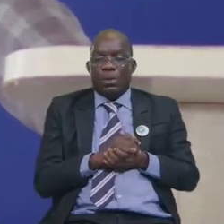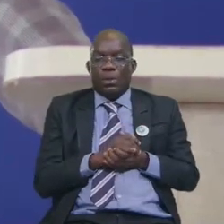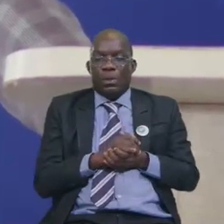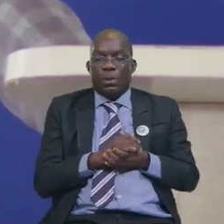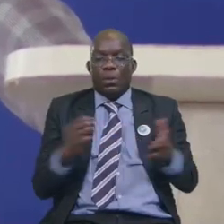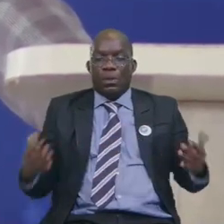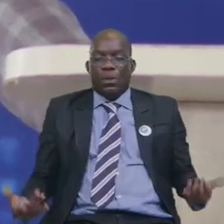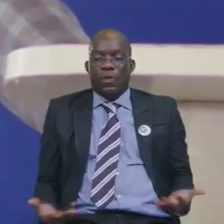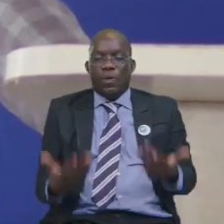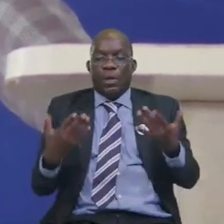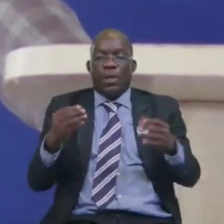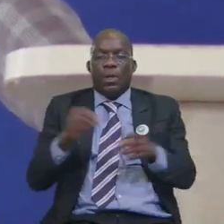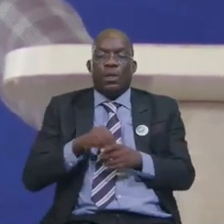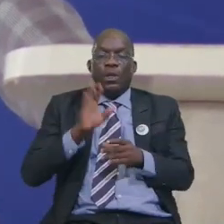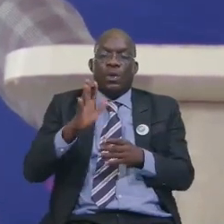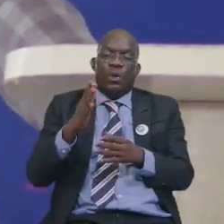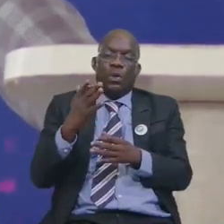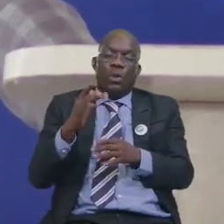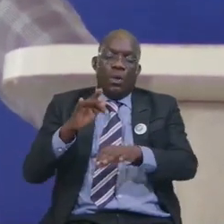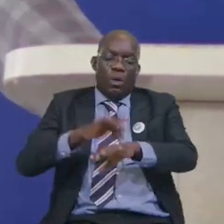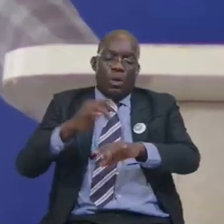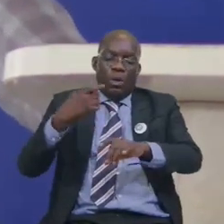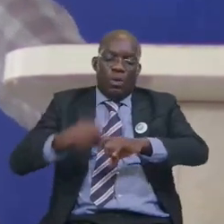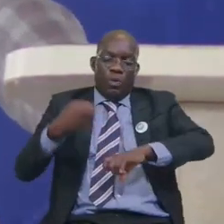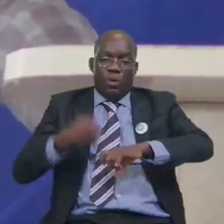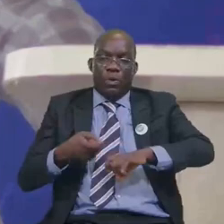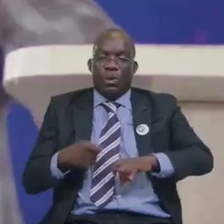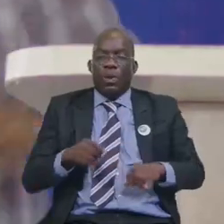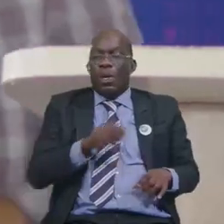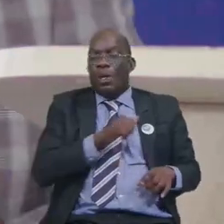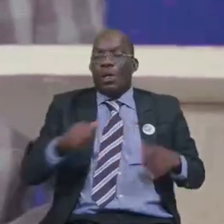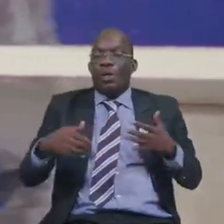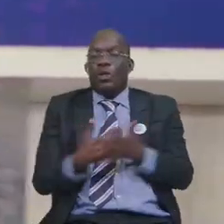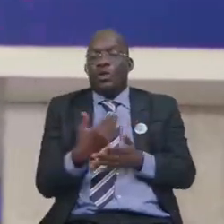le feu dans vos eaux dans votre discipline